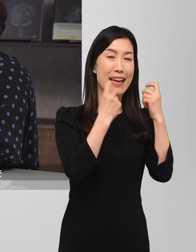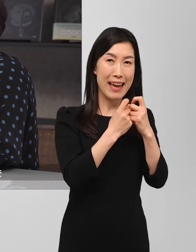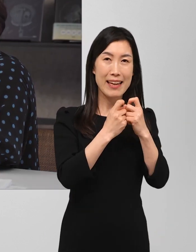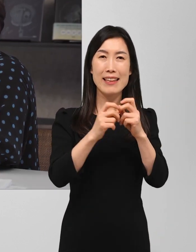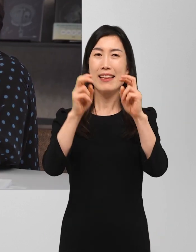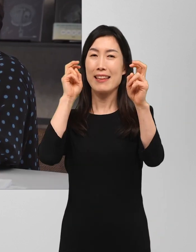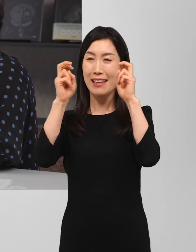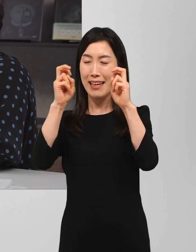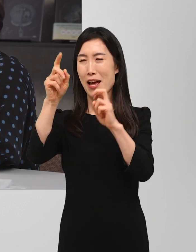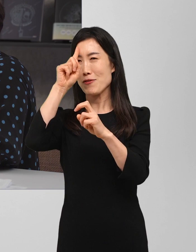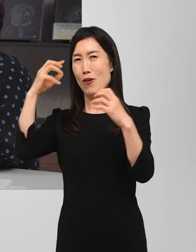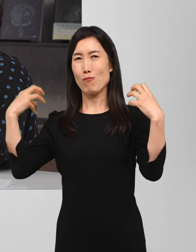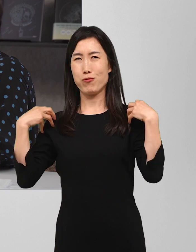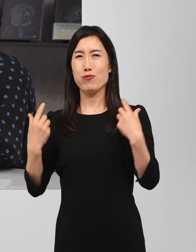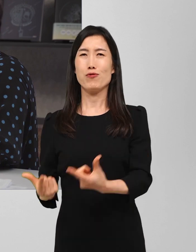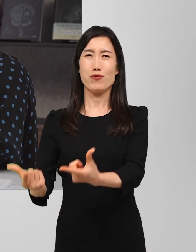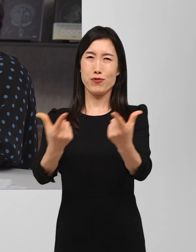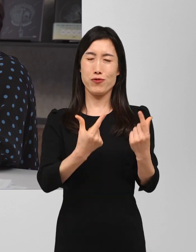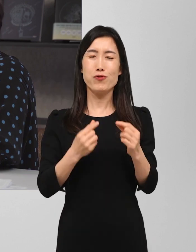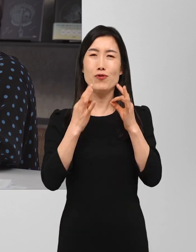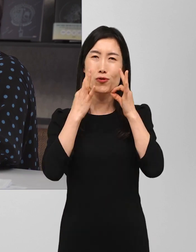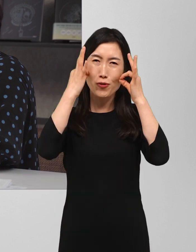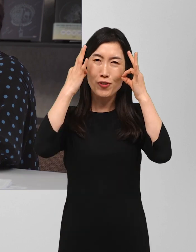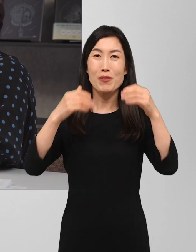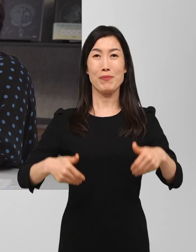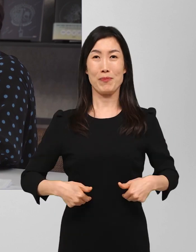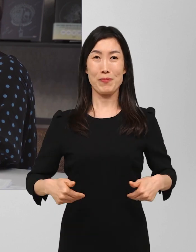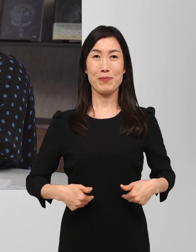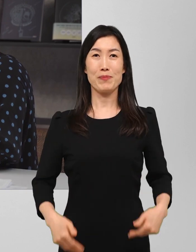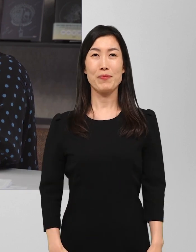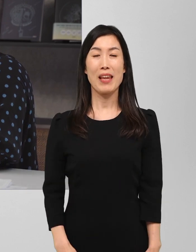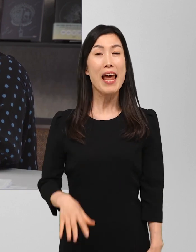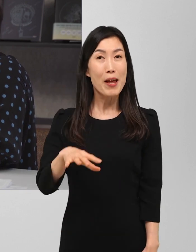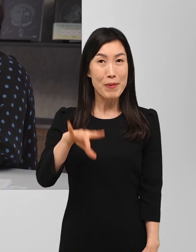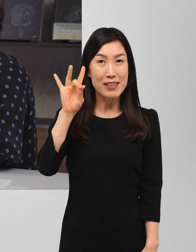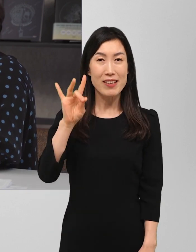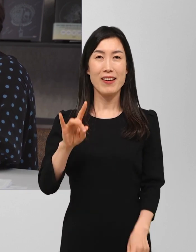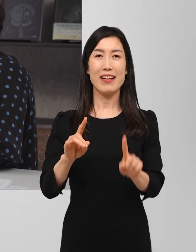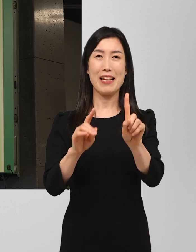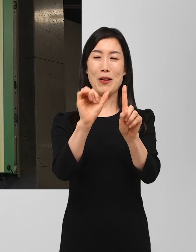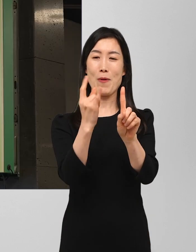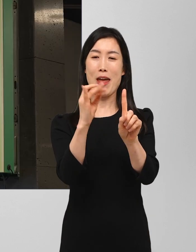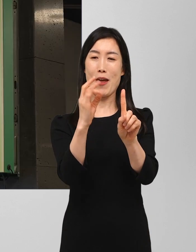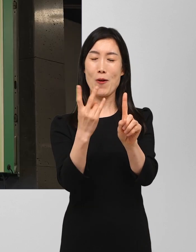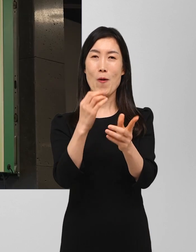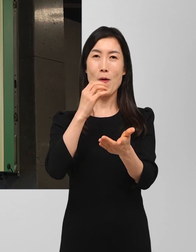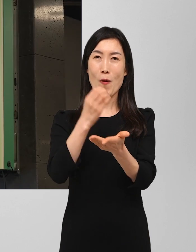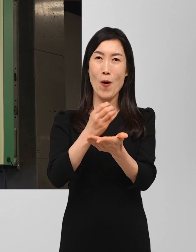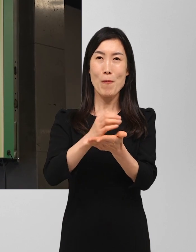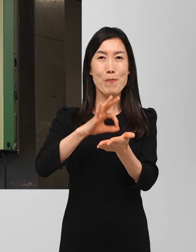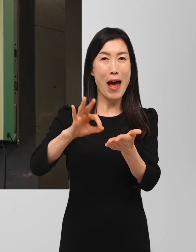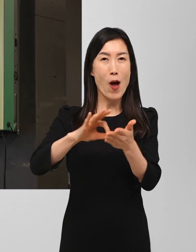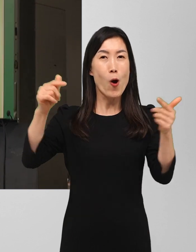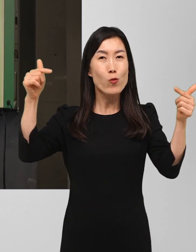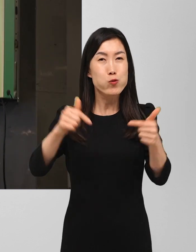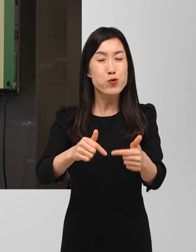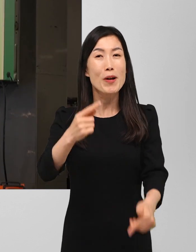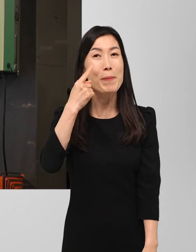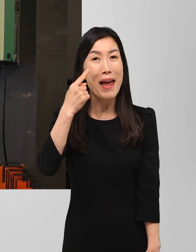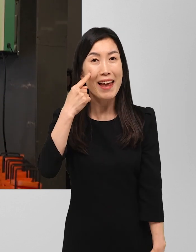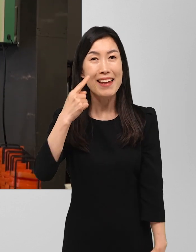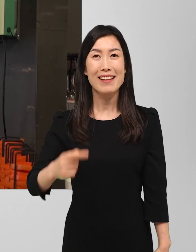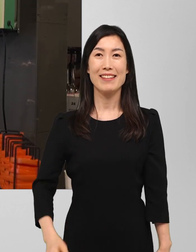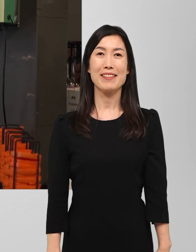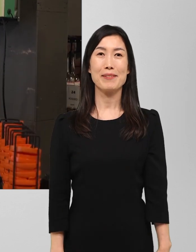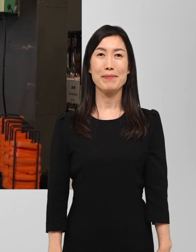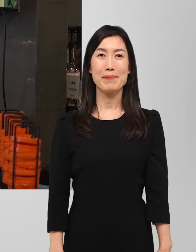위해서는 개인, 기업, 정부 모두가 함께 노력해야 합니다. 일단 일상에서의 작은 실천, 일회용